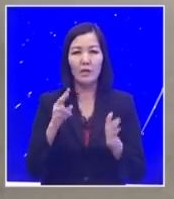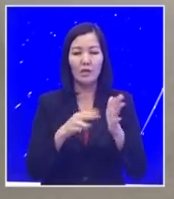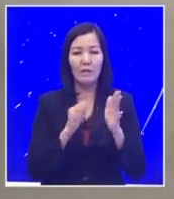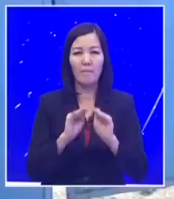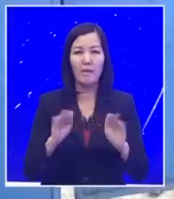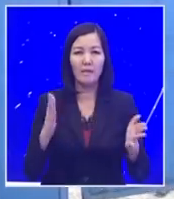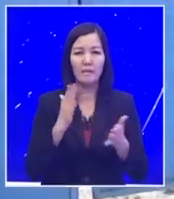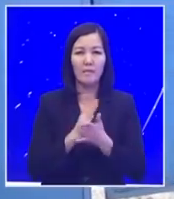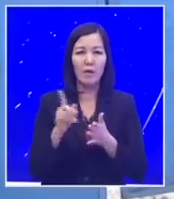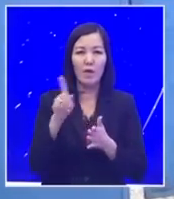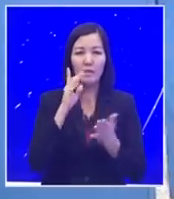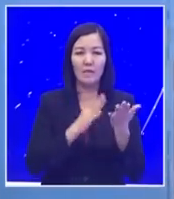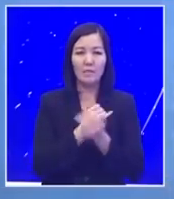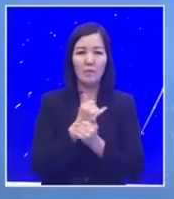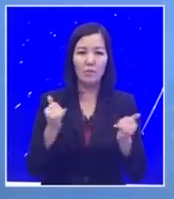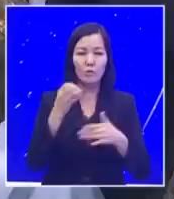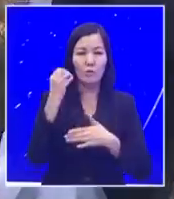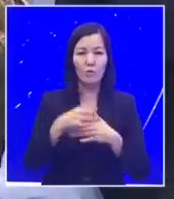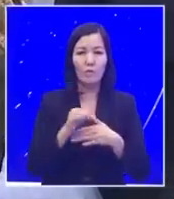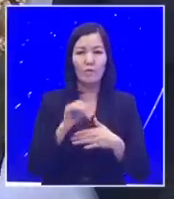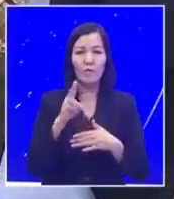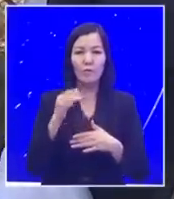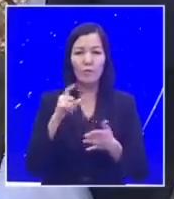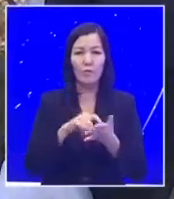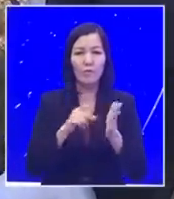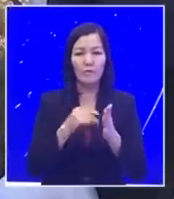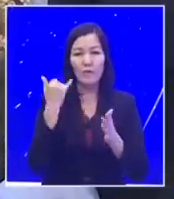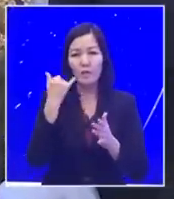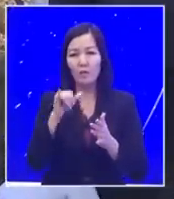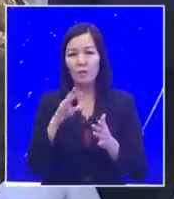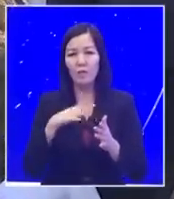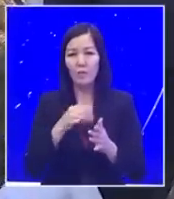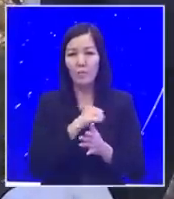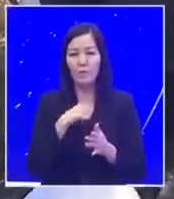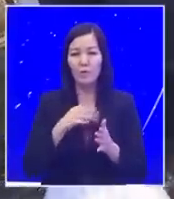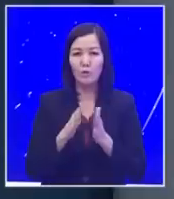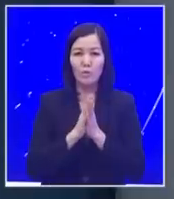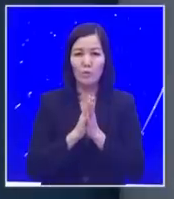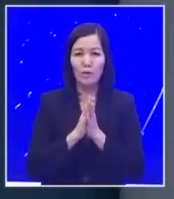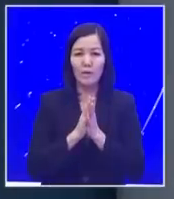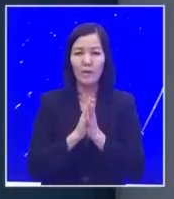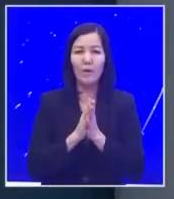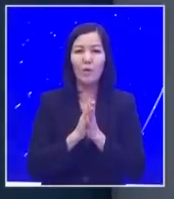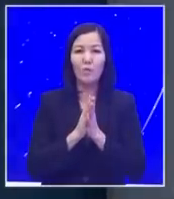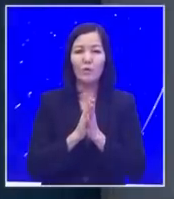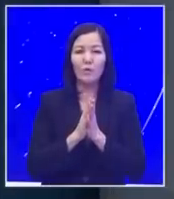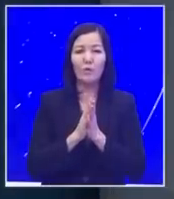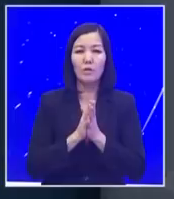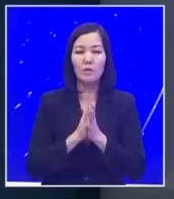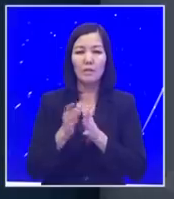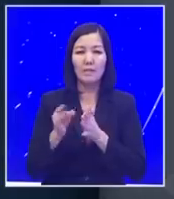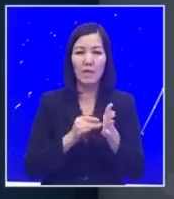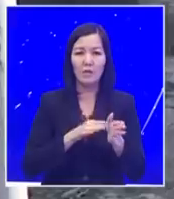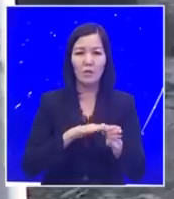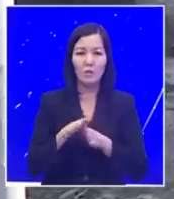Жеті баланың анасы жастарға қызмет көрсету орталығындағы фронт офис телефонына қоңырау шалып көмек көрсетті. Төлерін өтінген өтінішін жерге